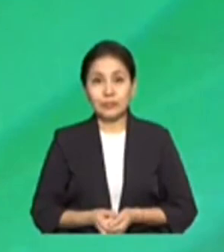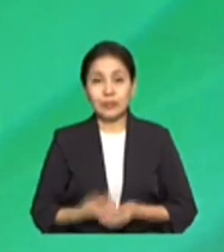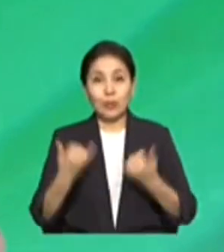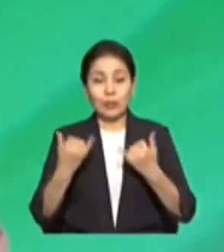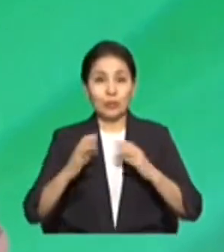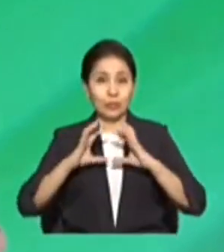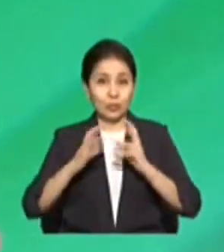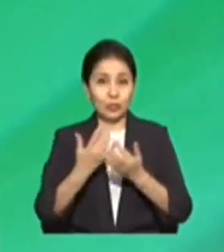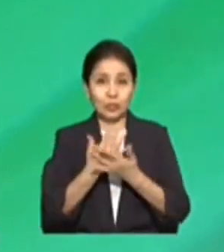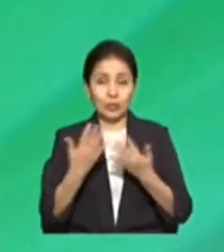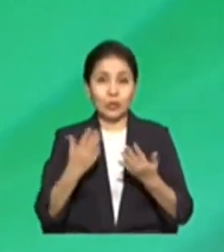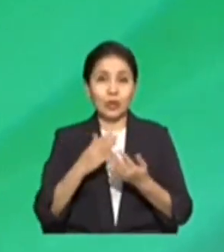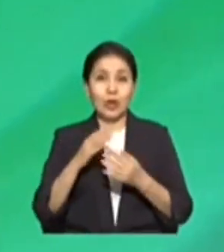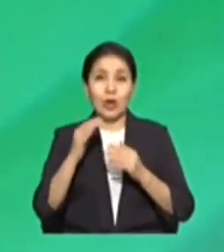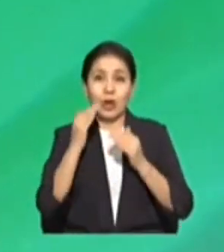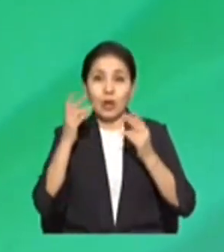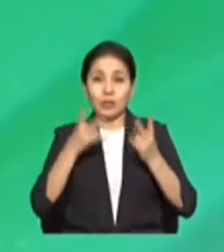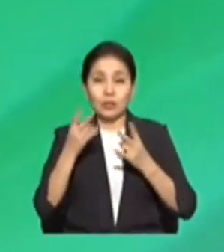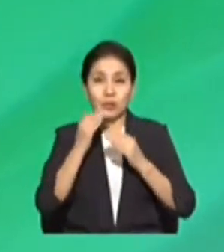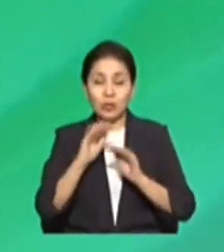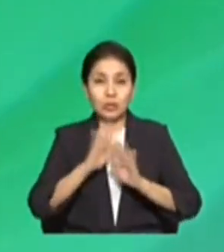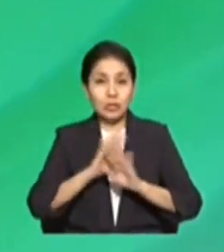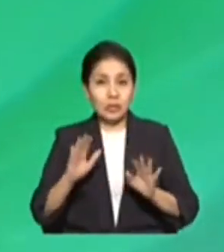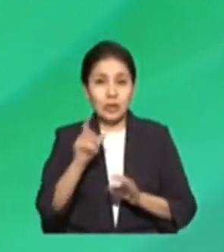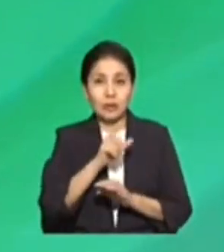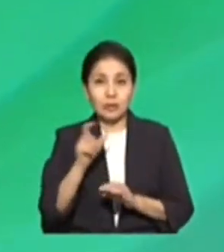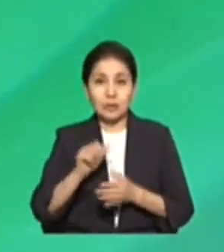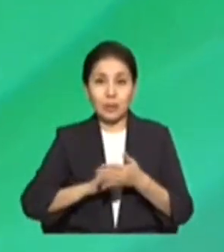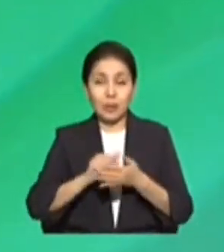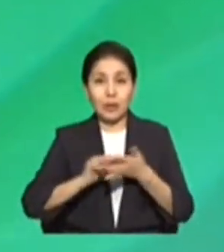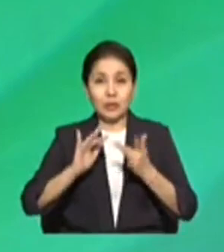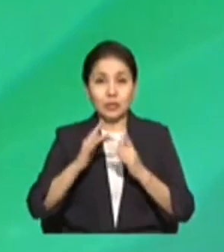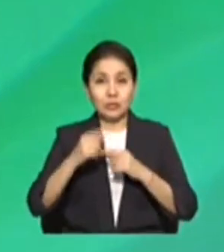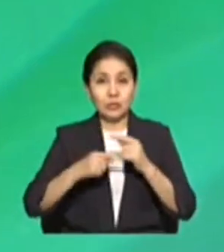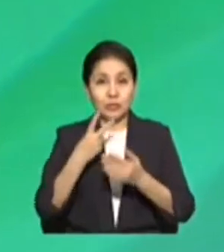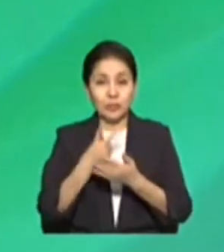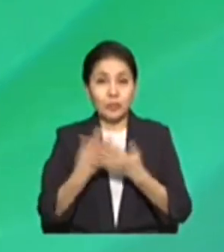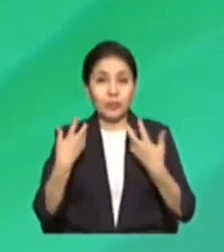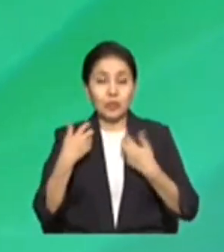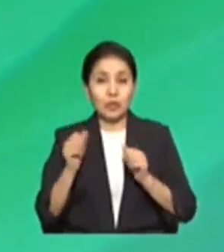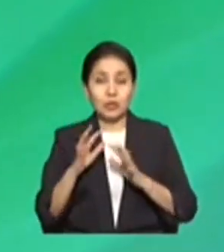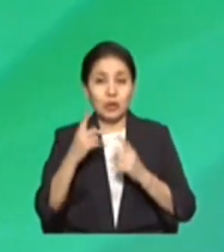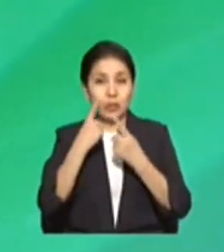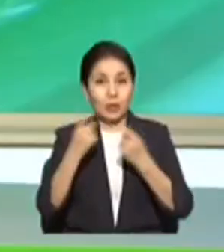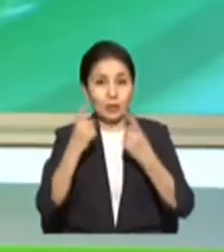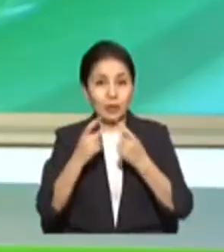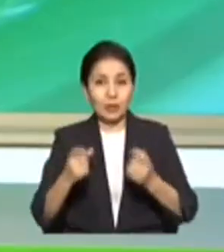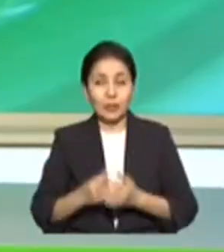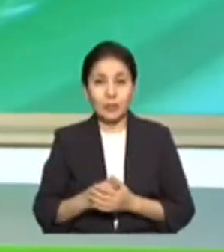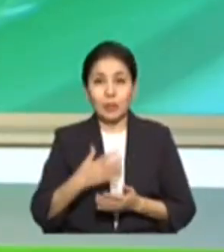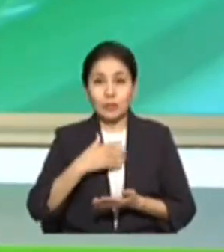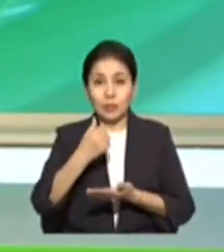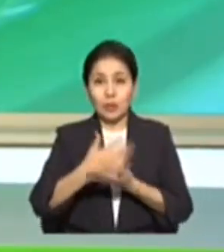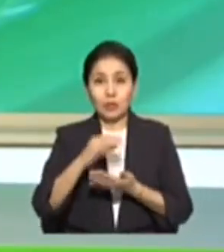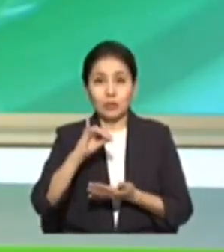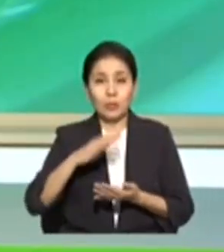Bugun dunyoning turli nuqtalaridagi notinchliklarning asosiy sabablaridan biri ijtimoiy tarmoqlardagi nosog'lom axborotlardir.